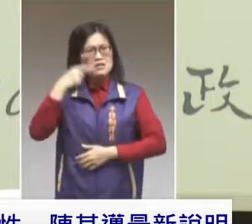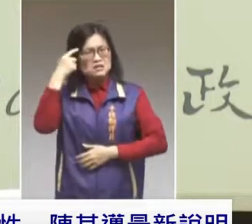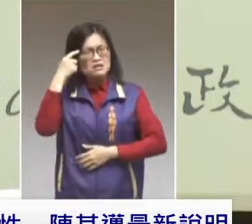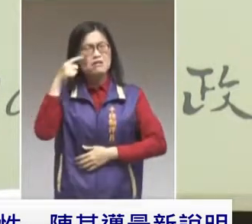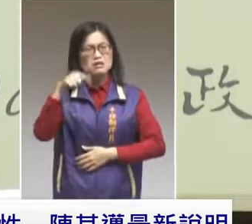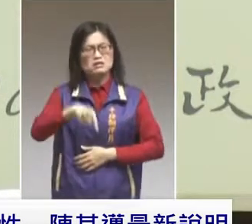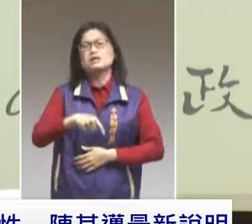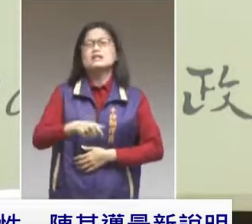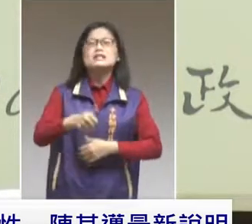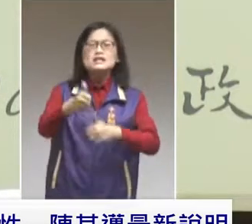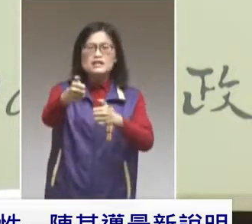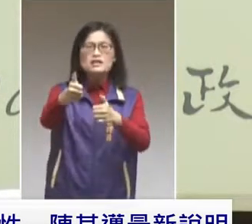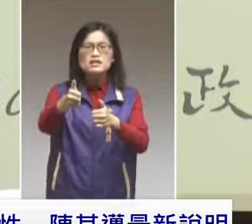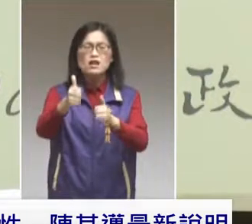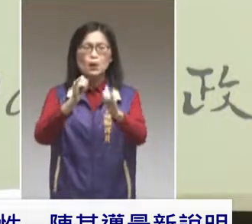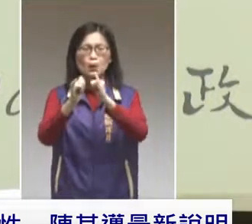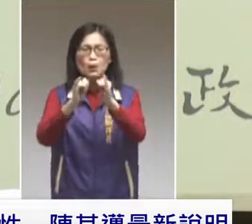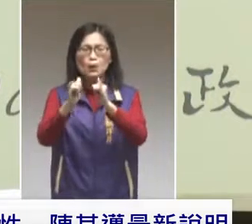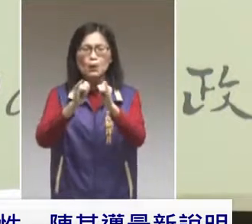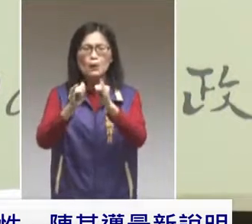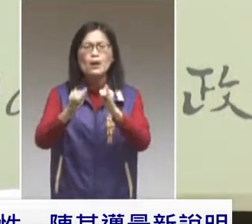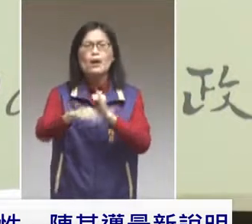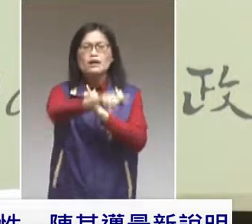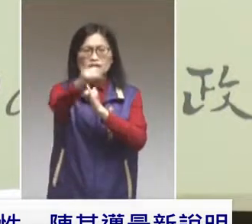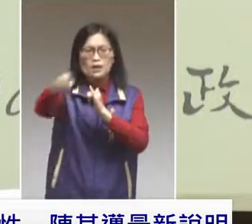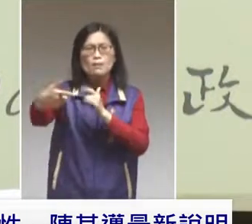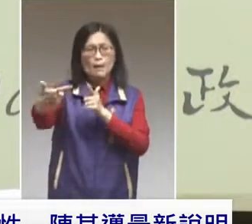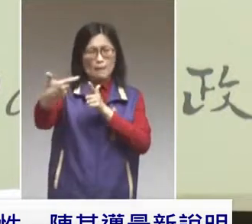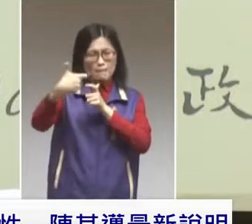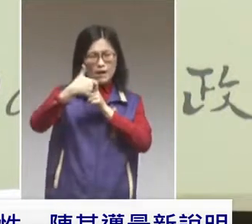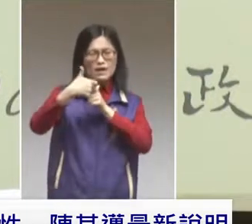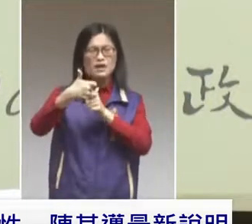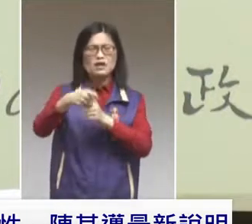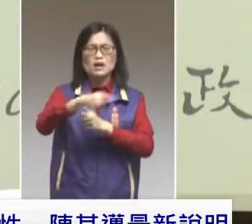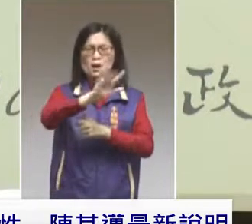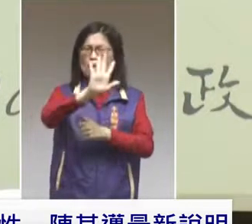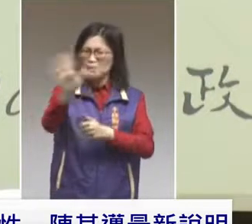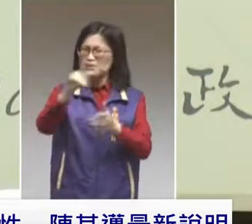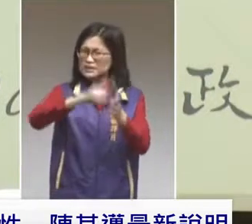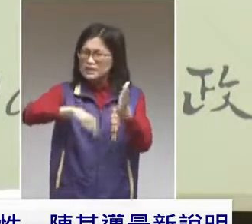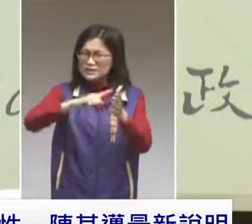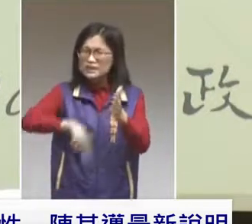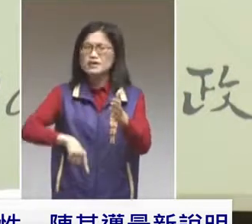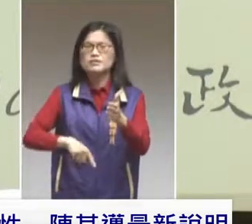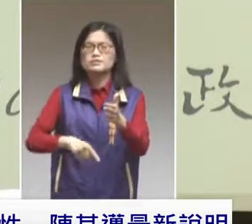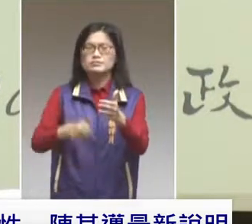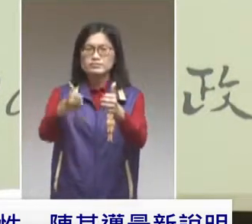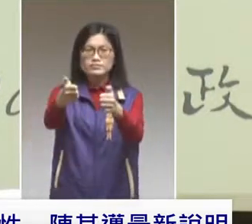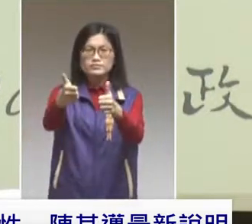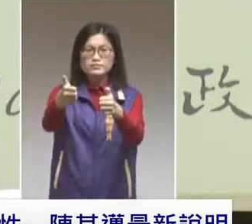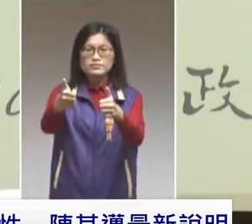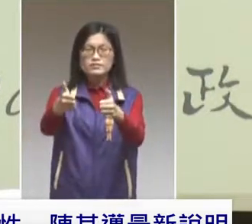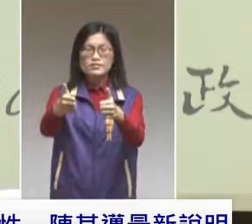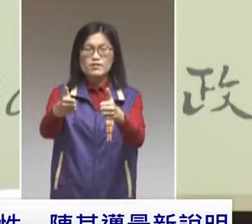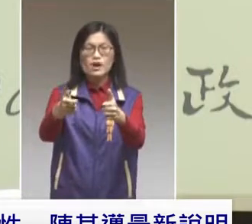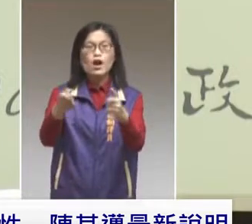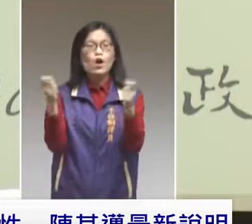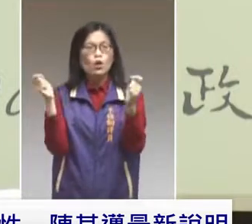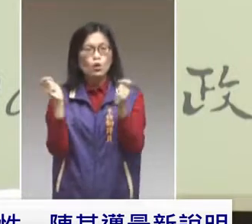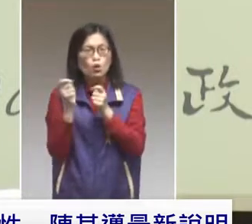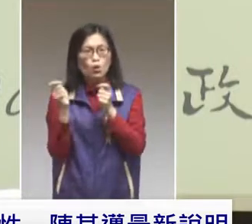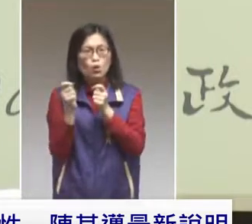来，这个是真的是要特别感谢我们市民朋友的配合，真的是非常的不简